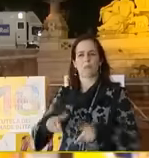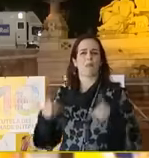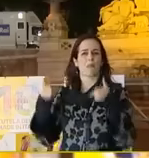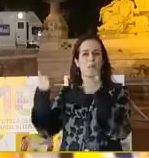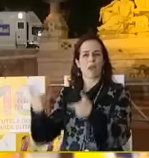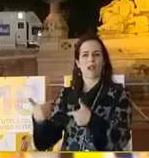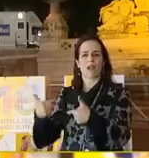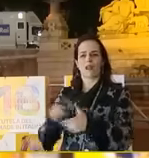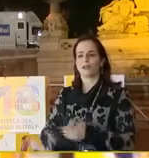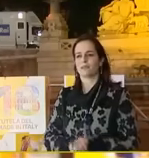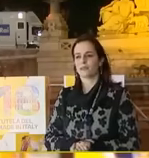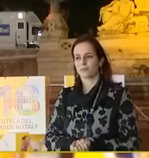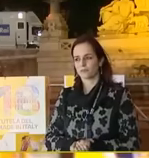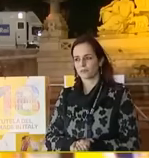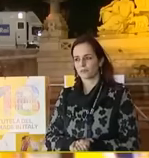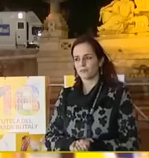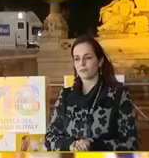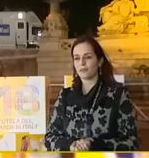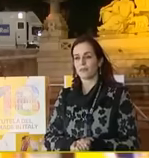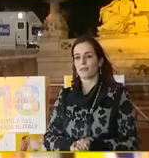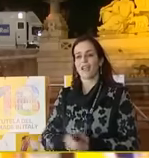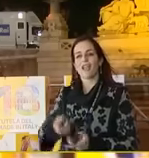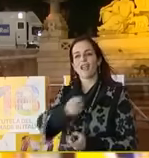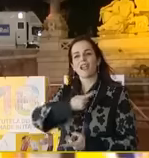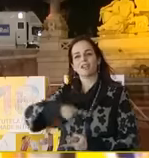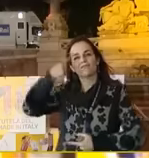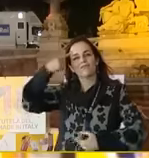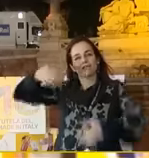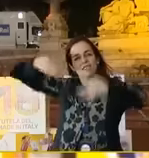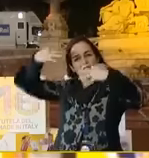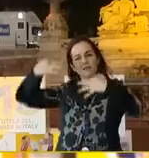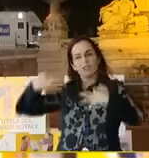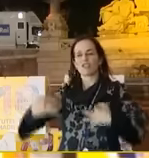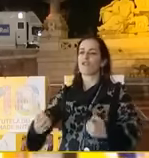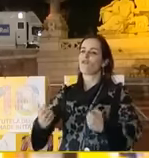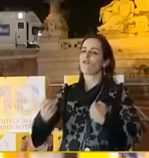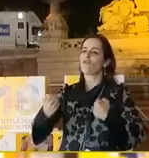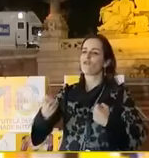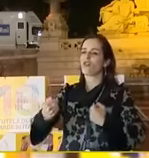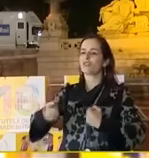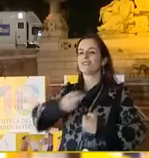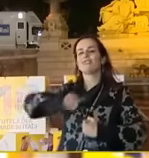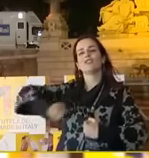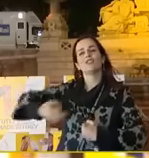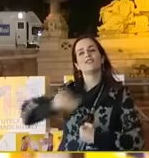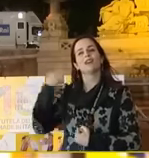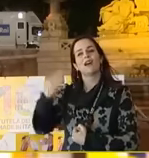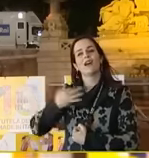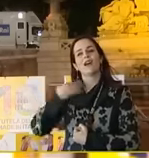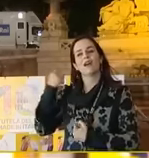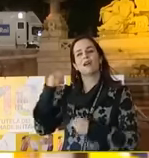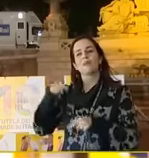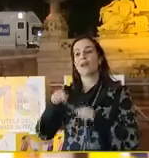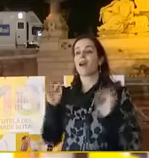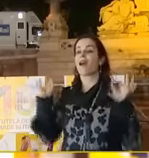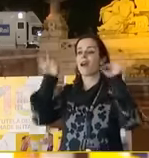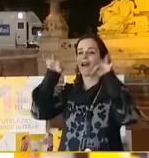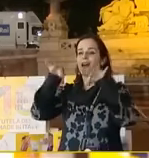Ed è con la determinazione che abbiamo avuto che siamo riusciti ad arrivare fino